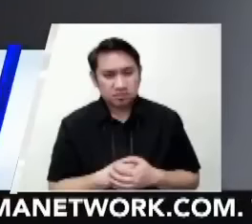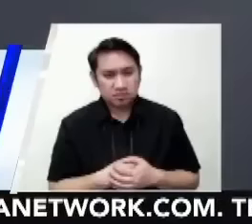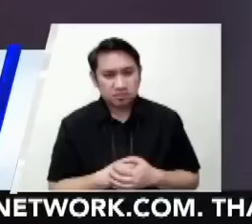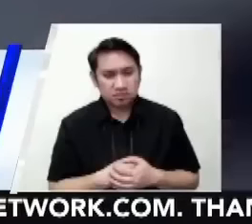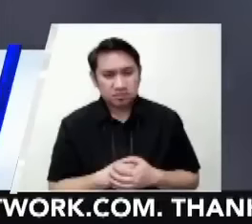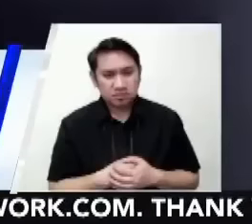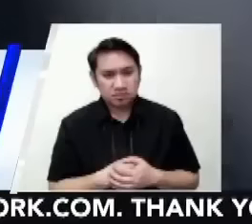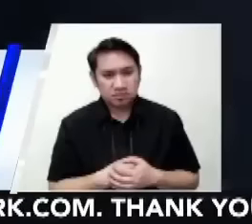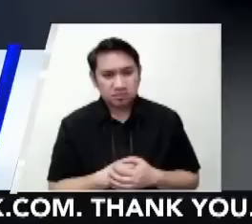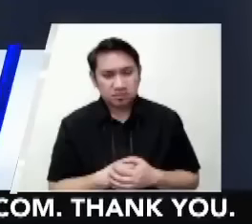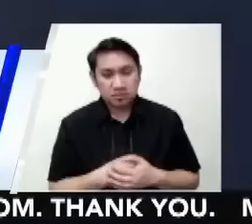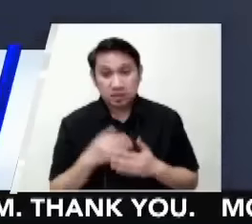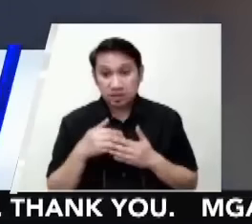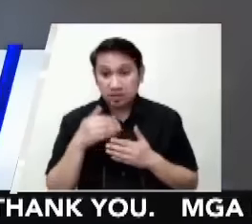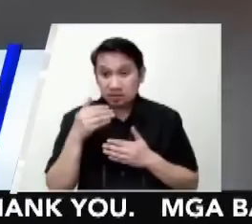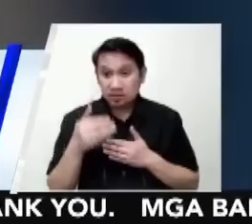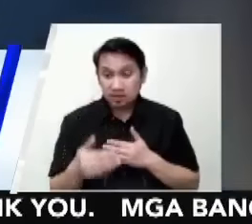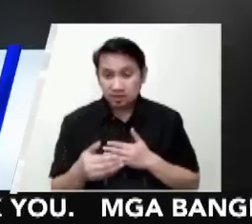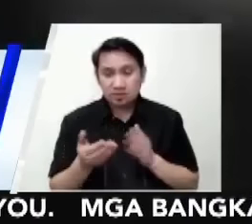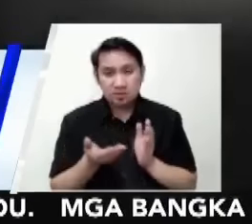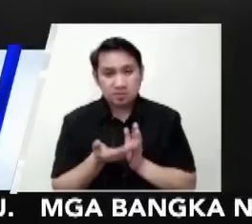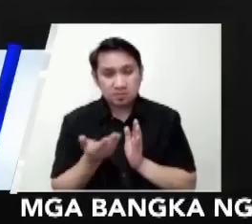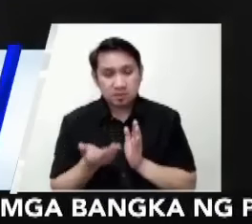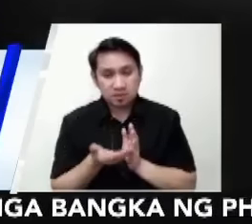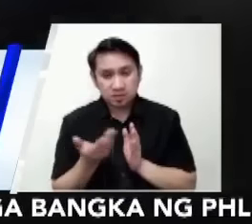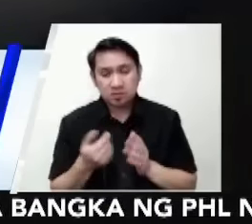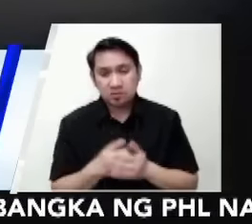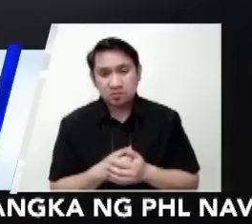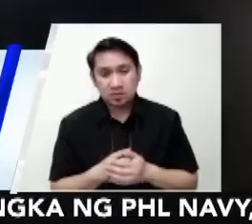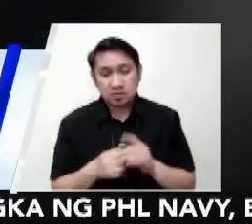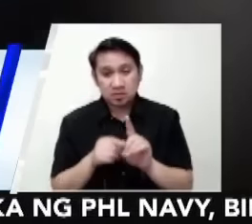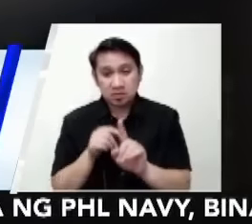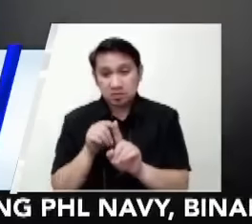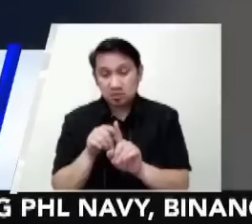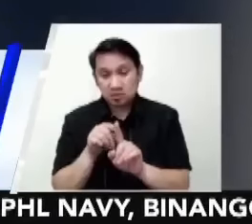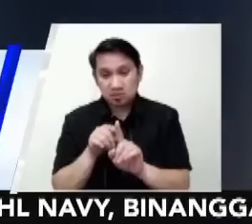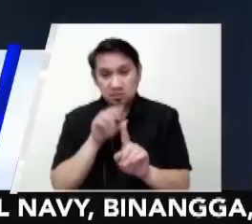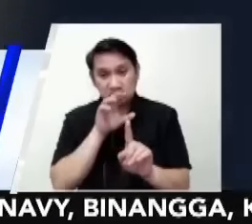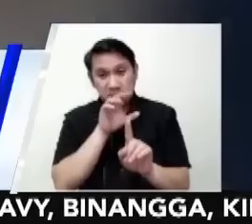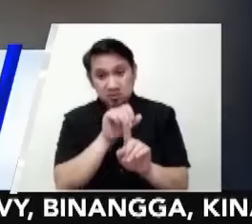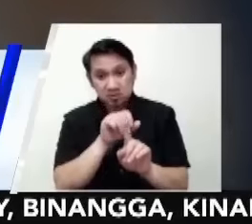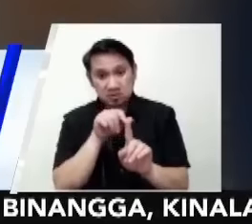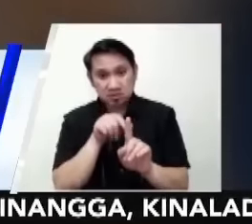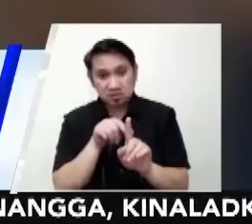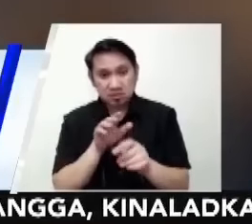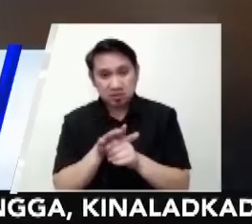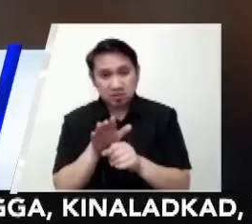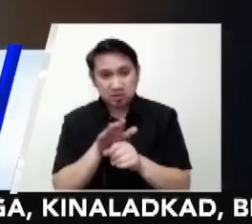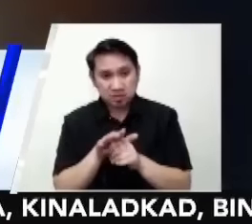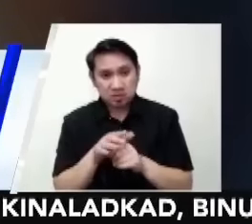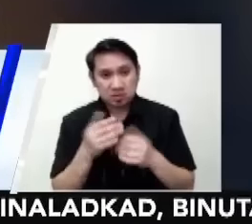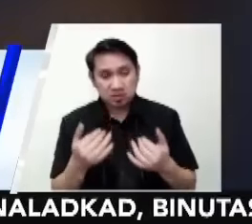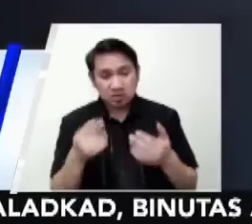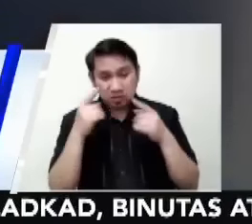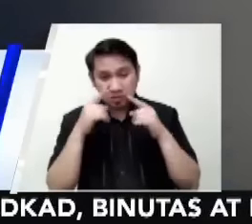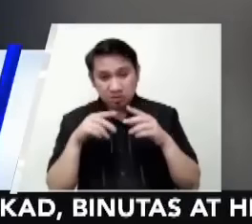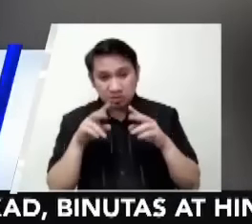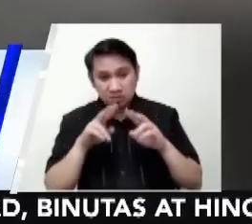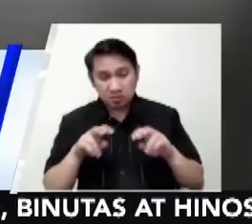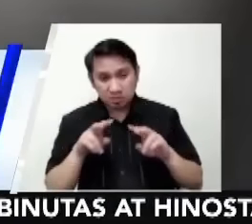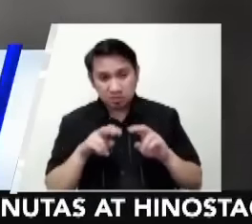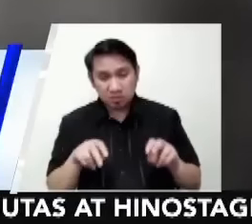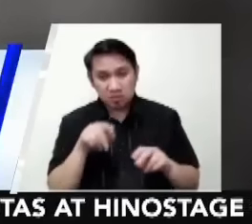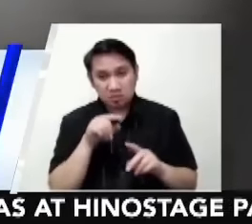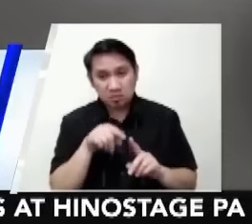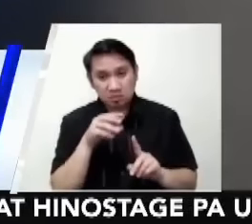Sa Barangay Rosario sa Pasig naman, dinakip ng Pasig Police ang isa pang rape suspect umano. Ayon sa investigasyon, miyembro ng LGBTQ ang